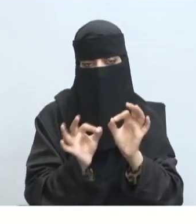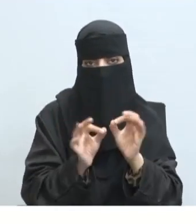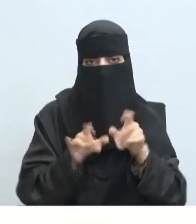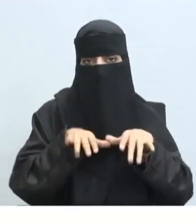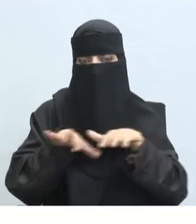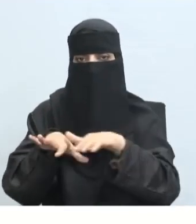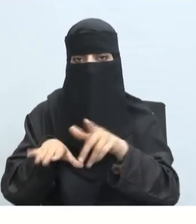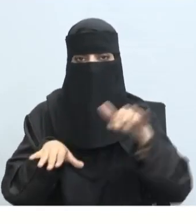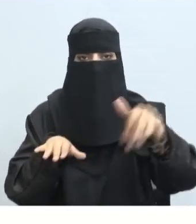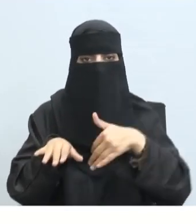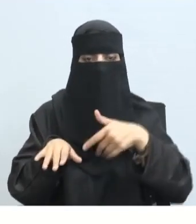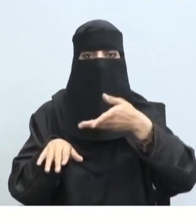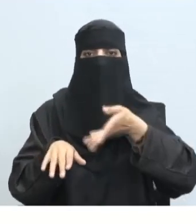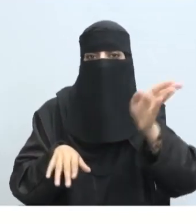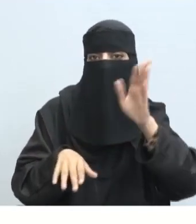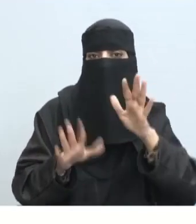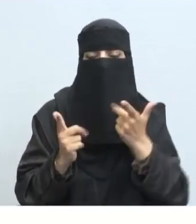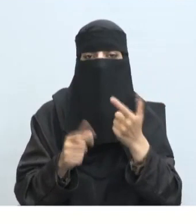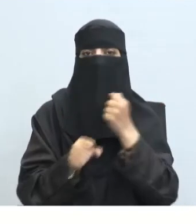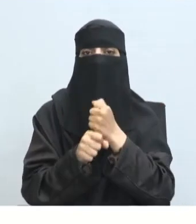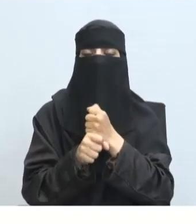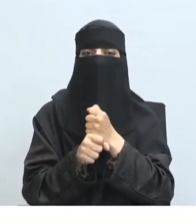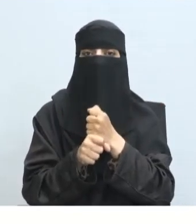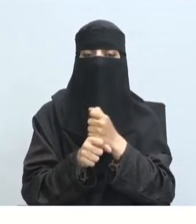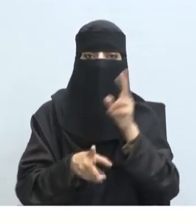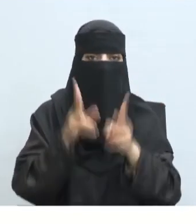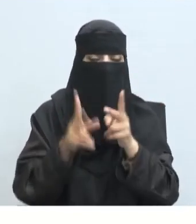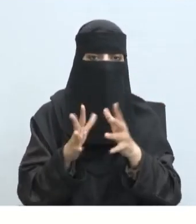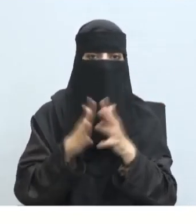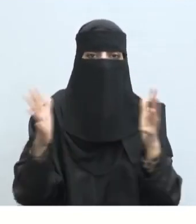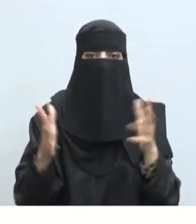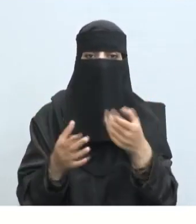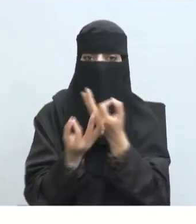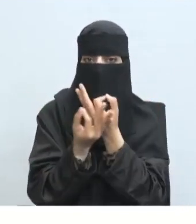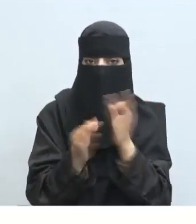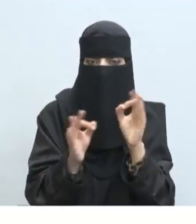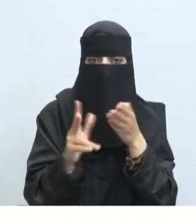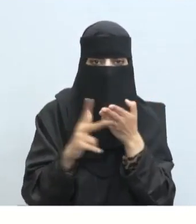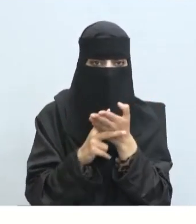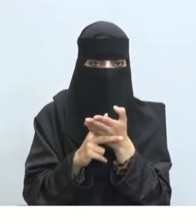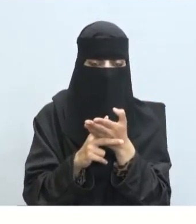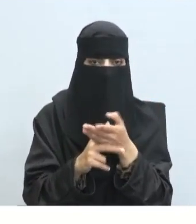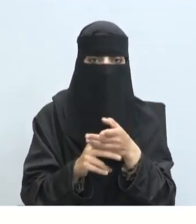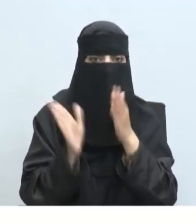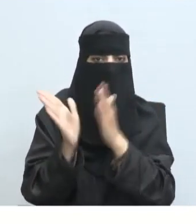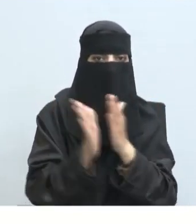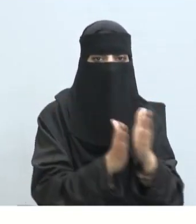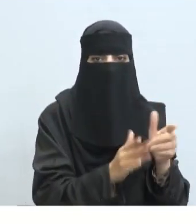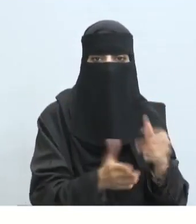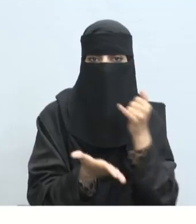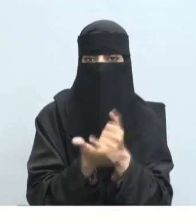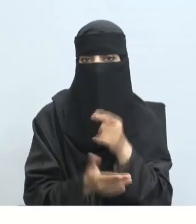ودخولهم وخروجهم وخصوصا اذا كانت الفعاليه ضخمه كل ذلك ياتي من خلال التنظيم